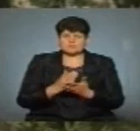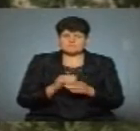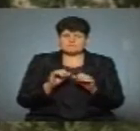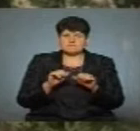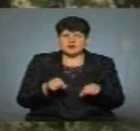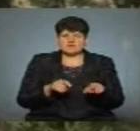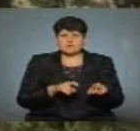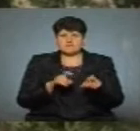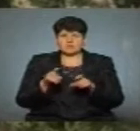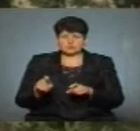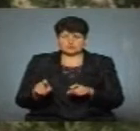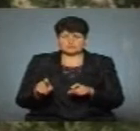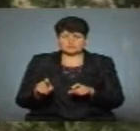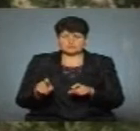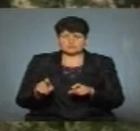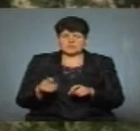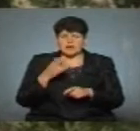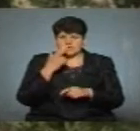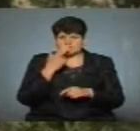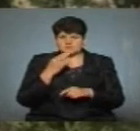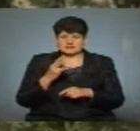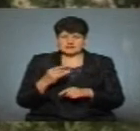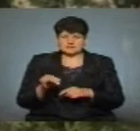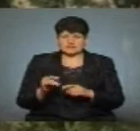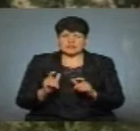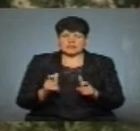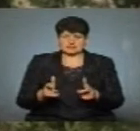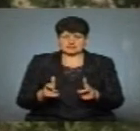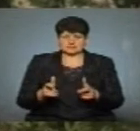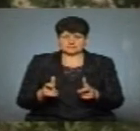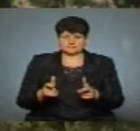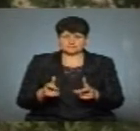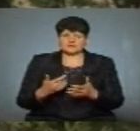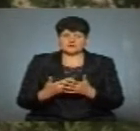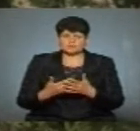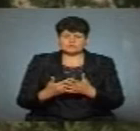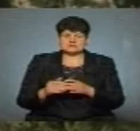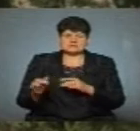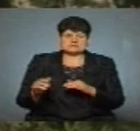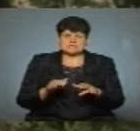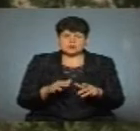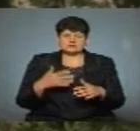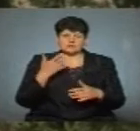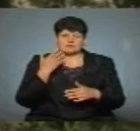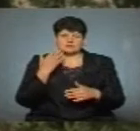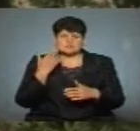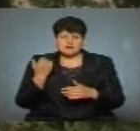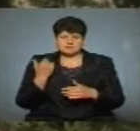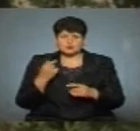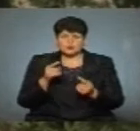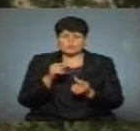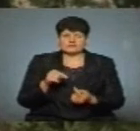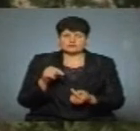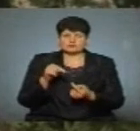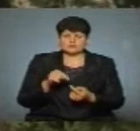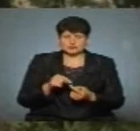право переходити на так званий адаптивний карантин. Тобто заходи послаблюються у